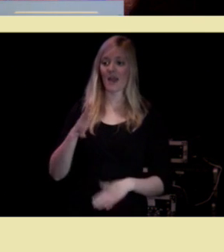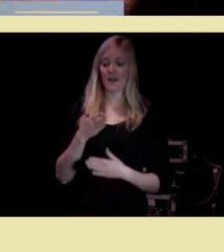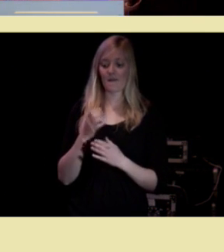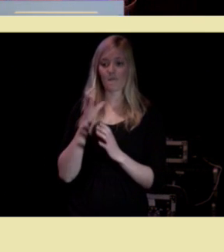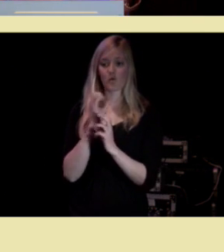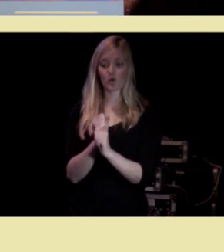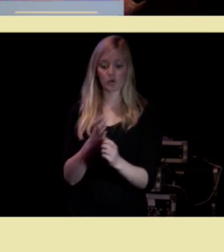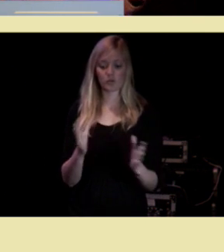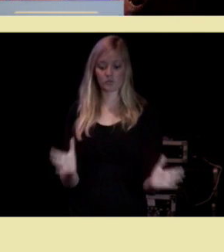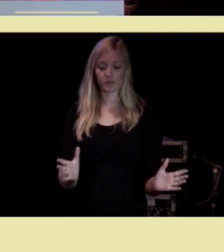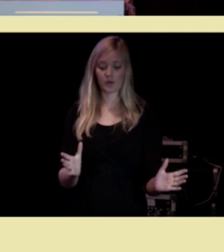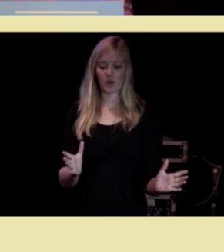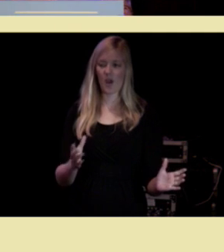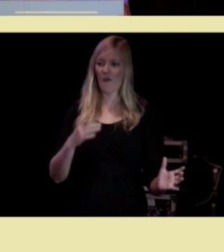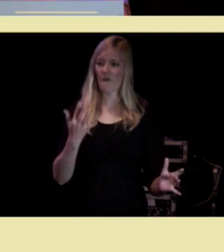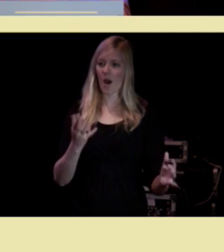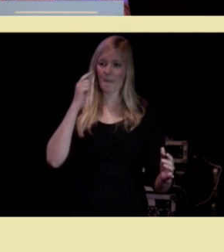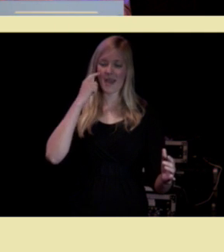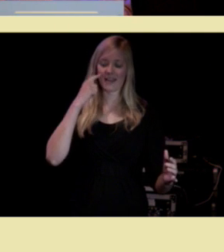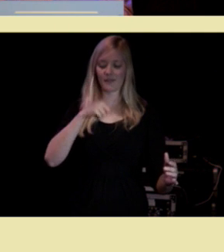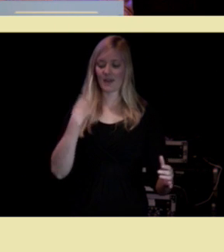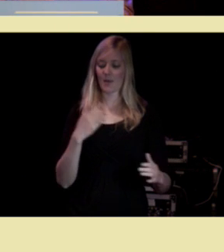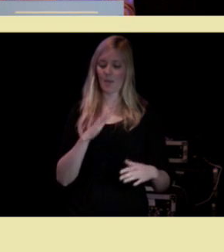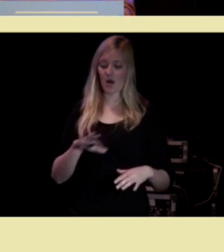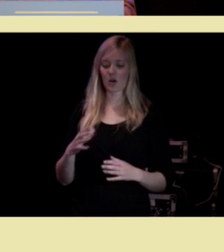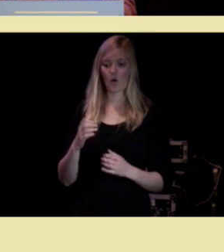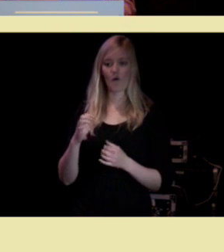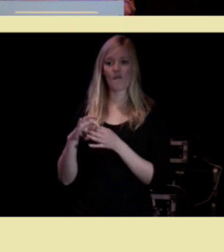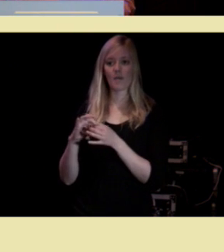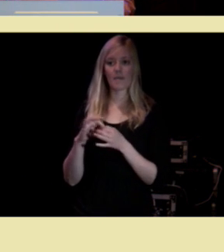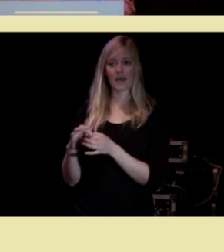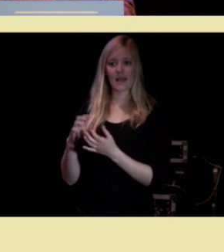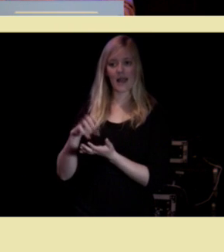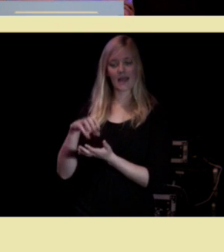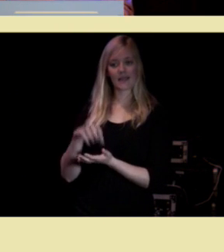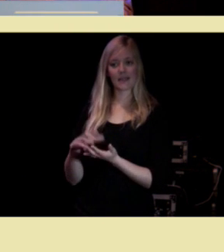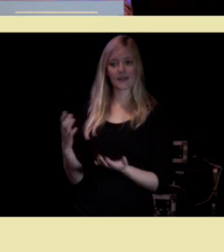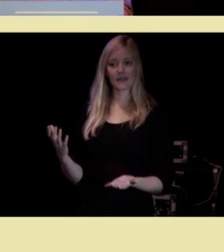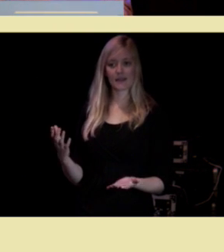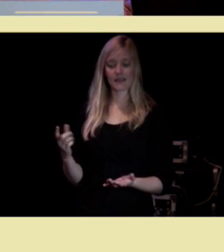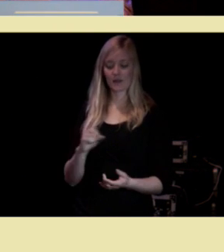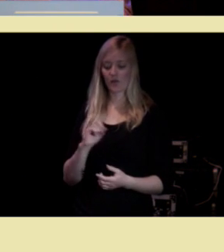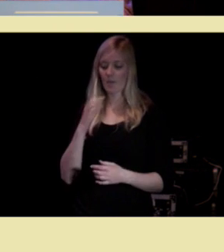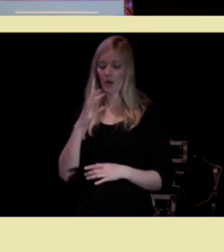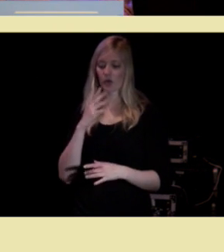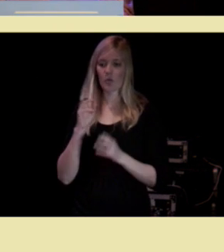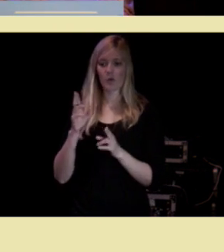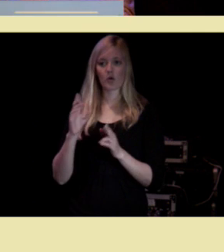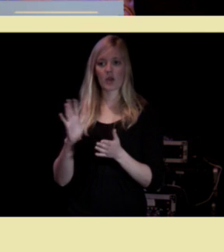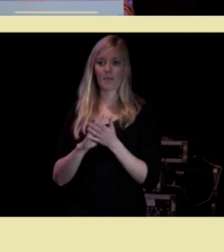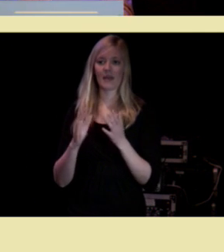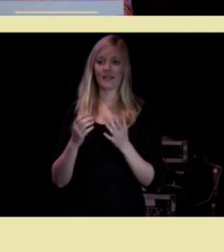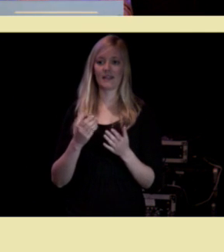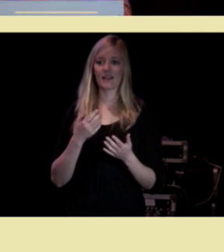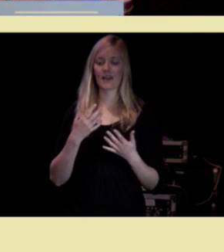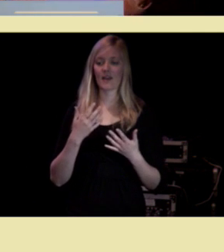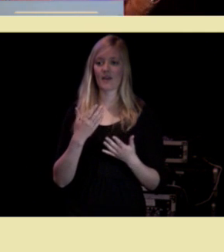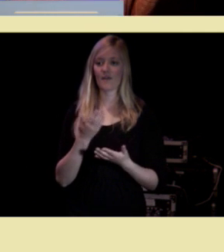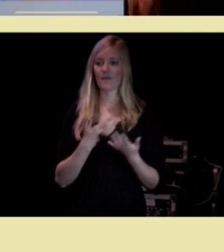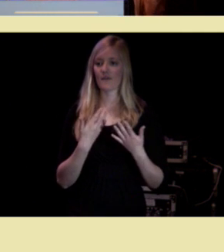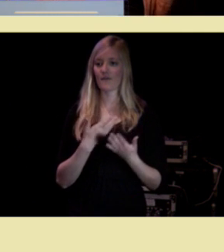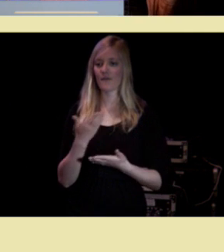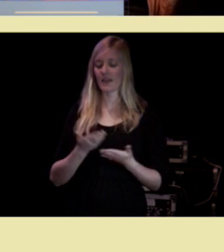litt på hva vi faktisk mener i barnefamilienheten når vi snakker om brukermedvirkning. Vi ville sikre et likeverdig tilbud, spesielt i